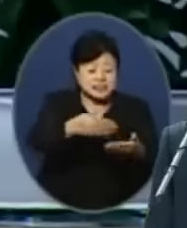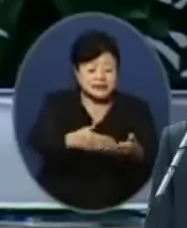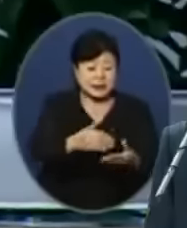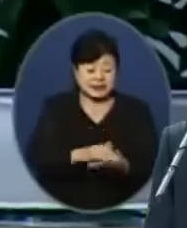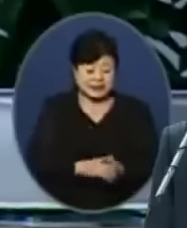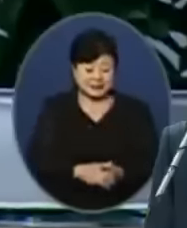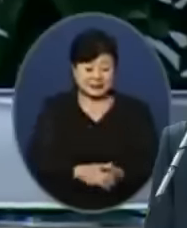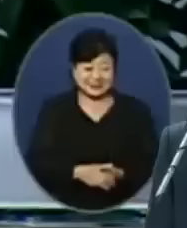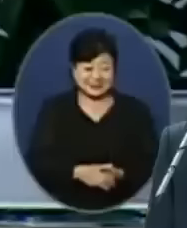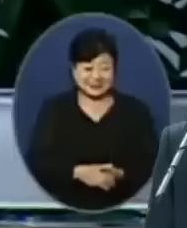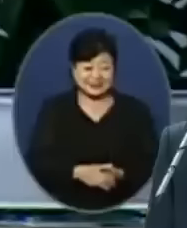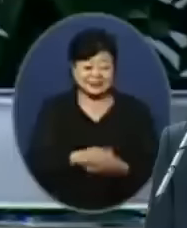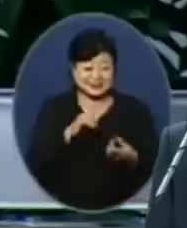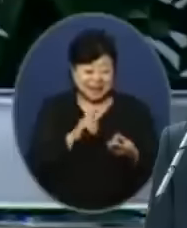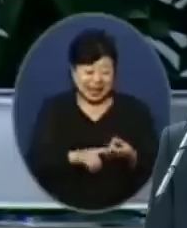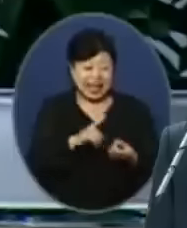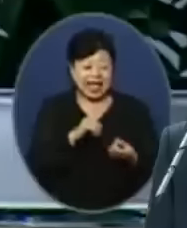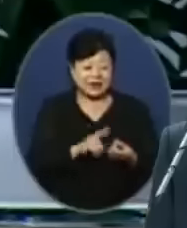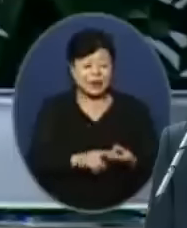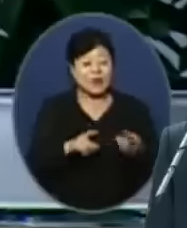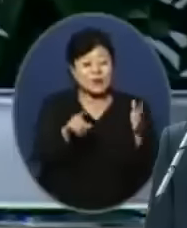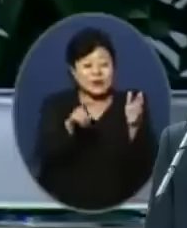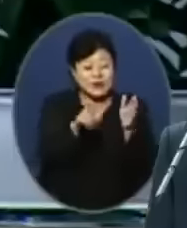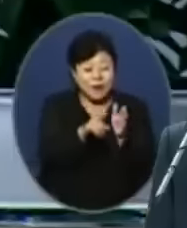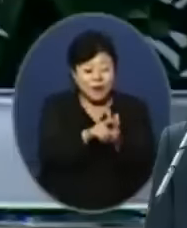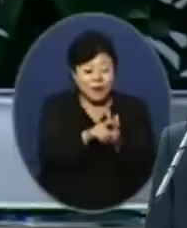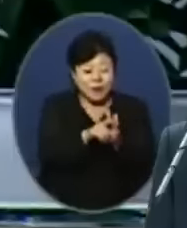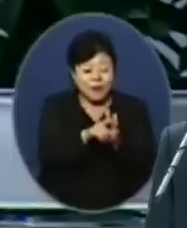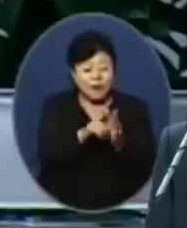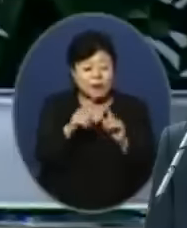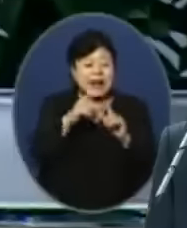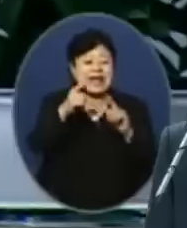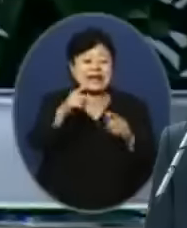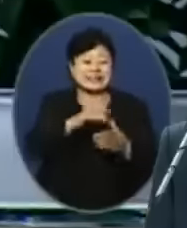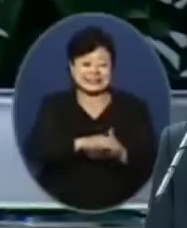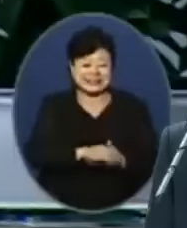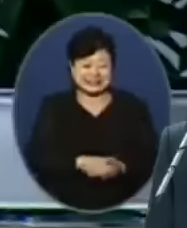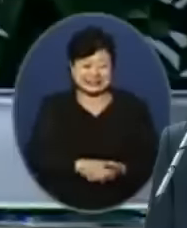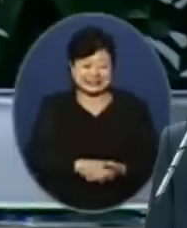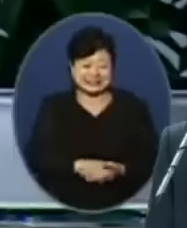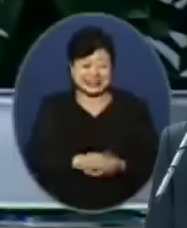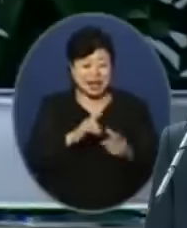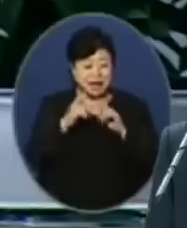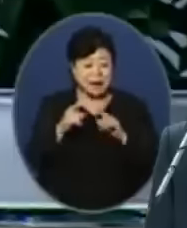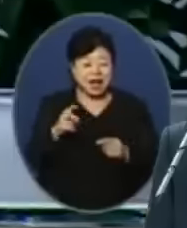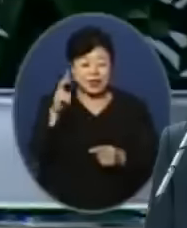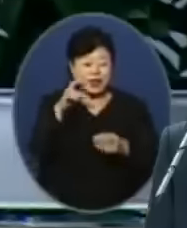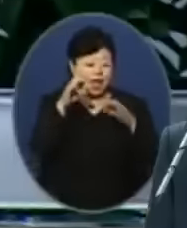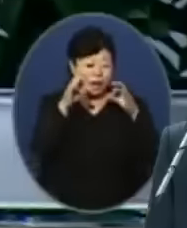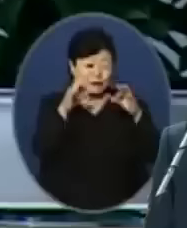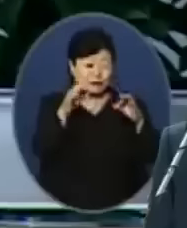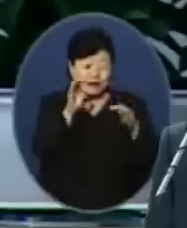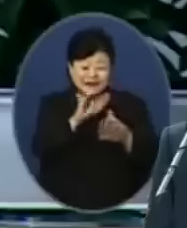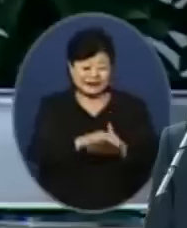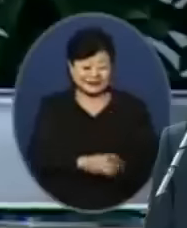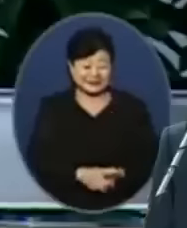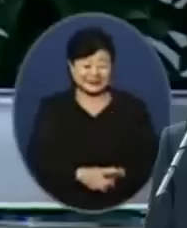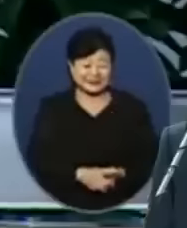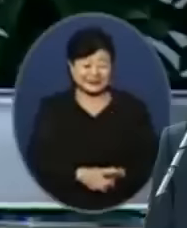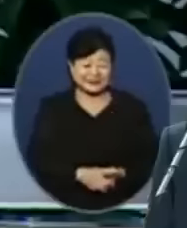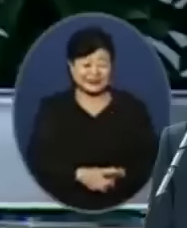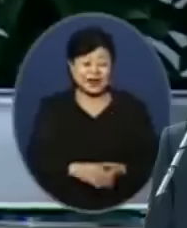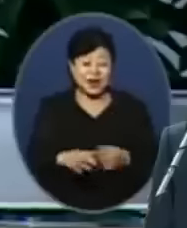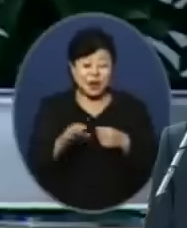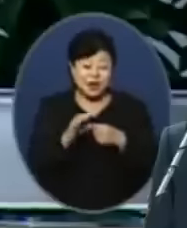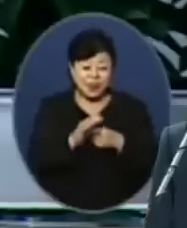그리고 그것을 믿고 말을 하라. 말을 노래처럼 늘 말하라.